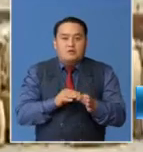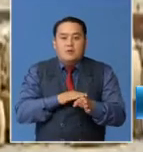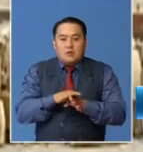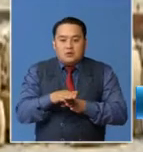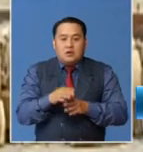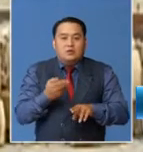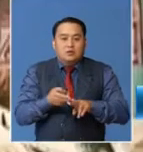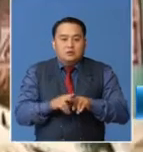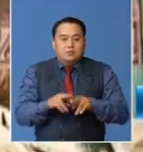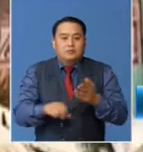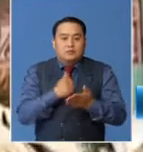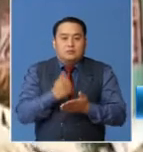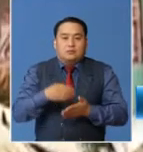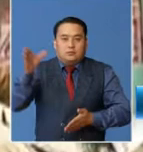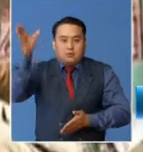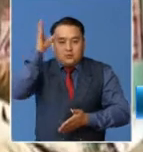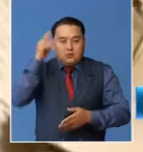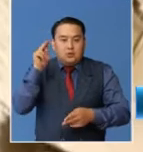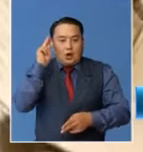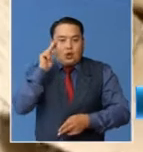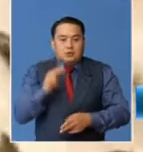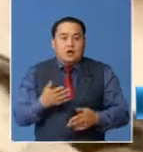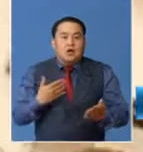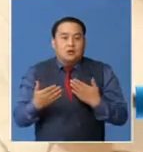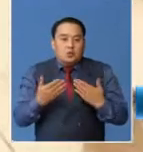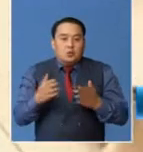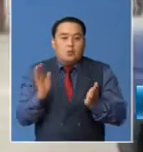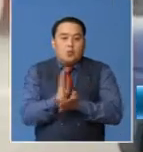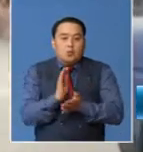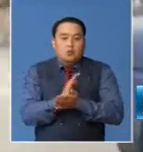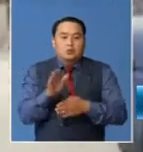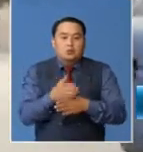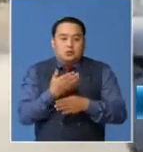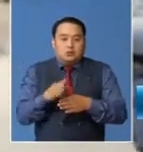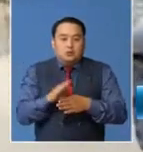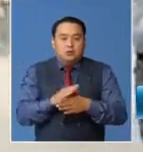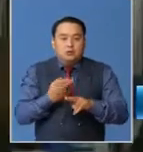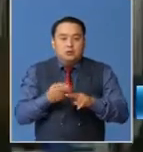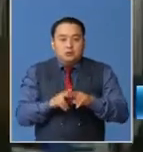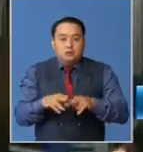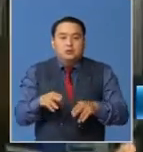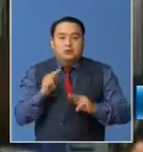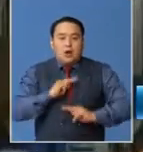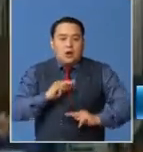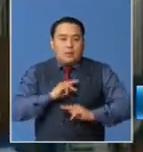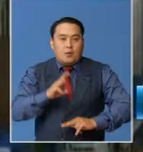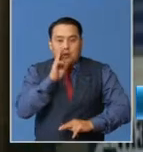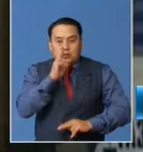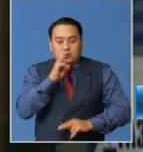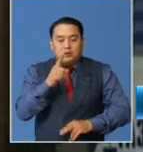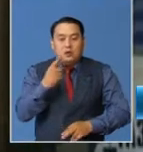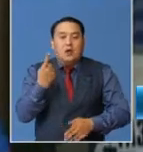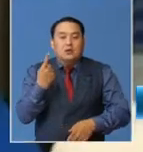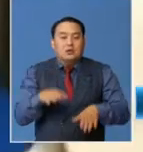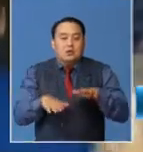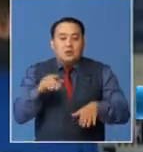ее в реальность. Главное – научить столичных жителей трепетно относиться к мусору, сортировать его, при этом еще и заработать. Так, за кило пластиковых